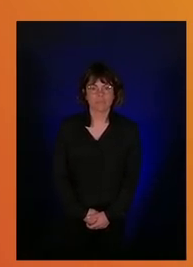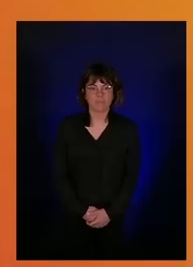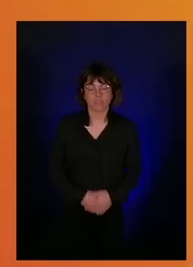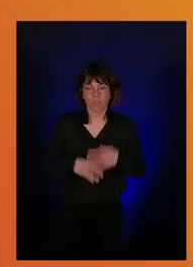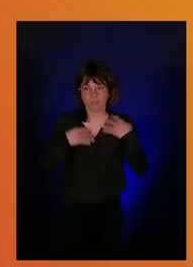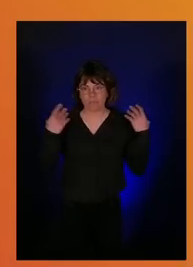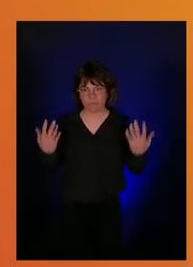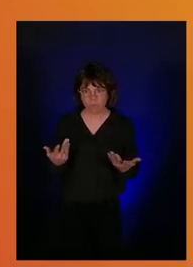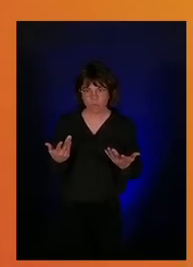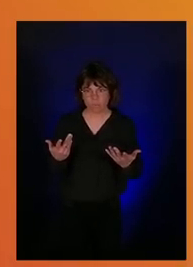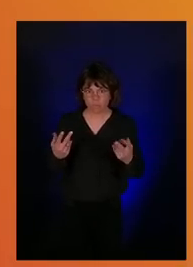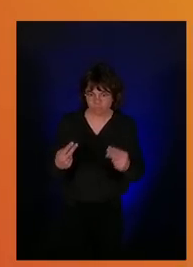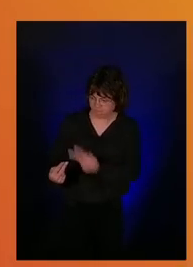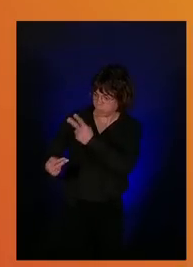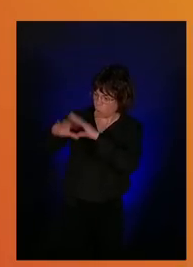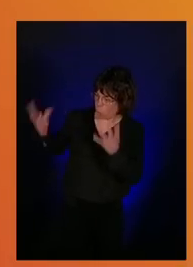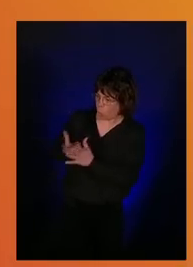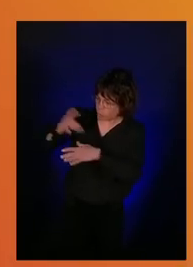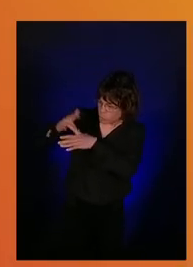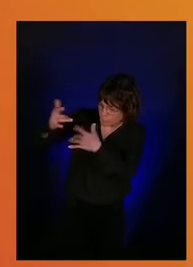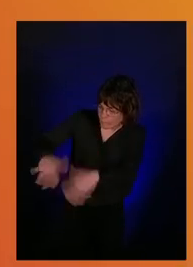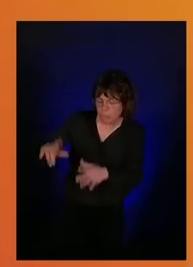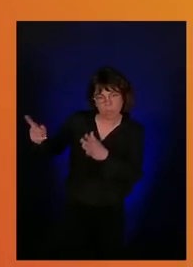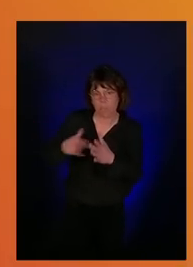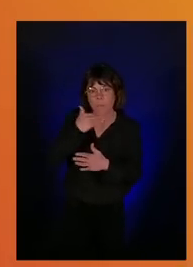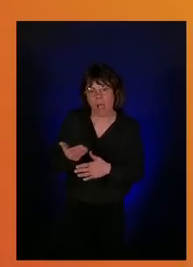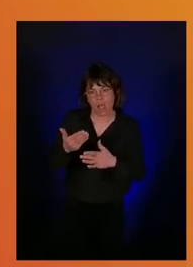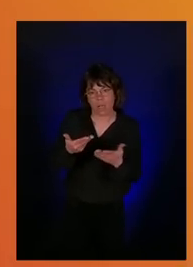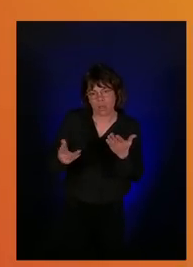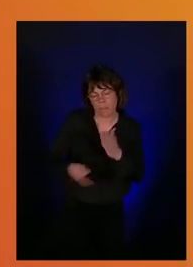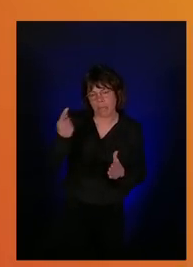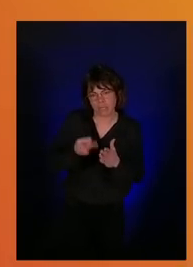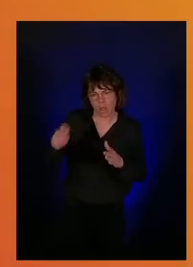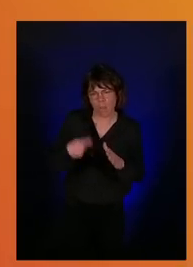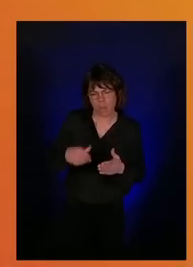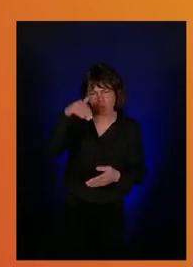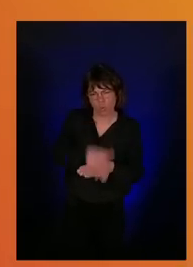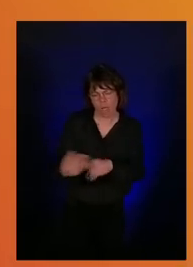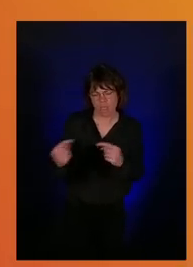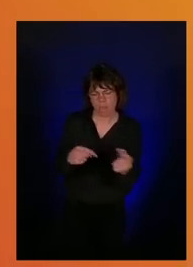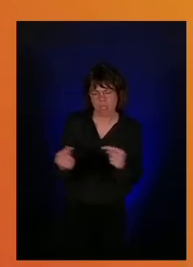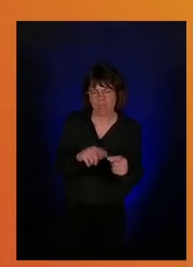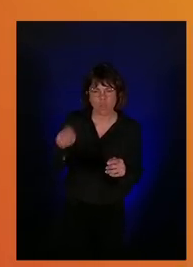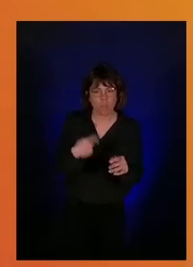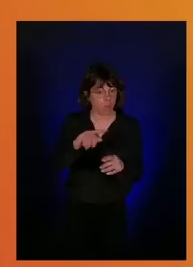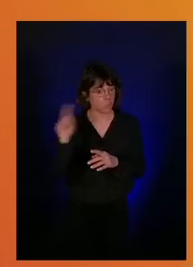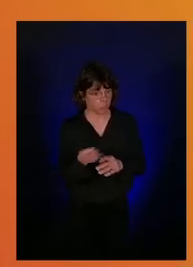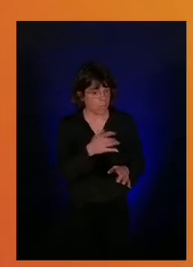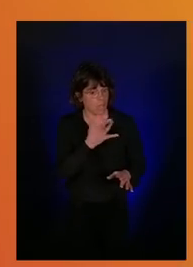Donc je ne peux pas revenir sur tout ce qu'on a fait. J'espère qu'on pourra maintenir, malgré les horaires, le débat, je crois, qui était prévu ce soir, parce que ça pourrait être intéressant d'expliquer un peu à tout le